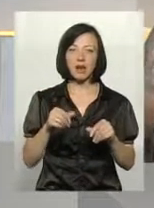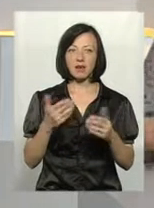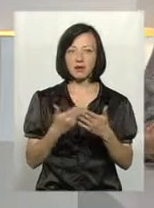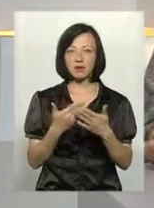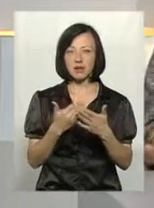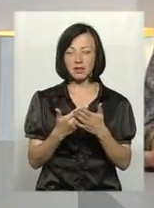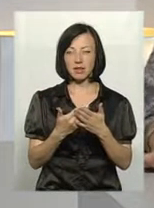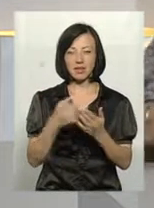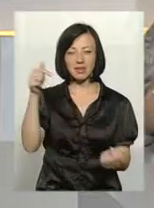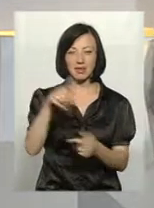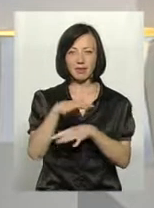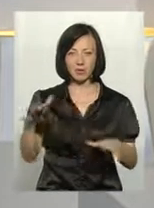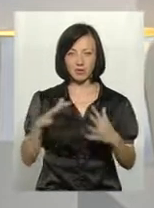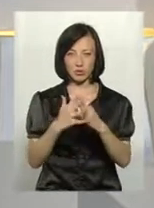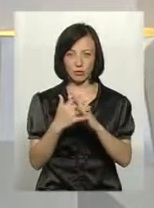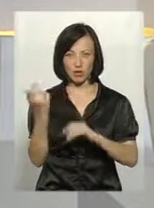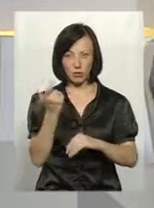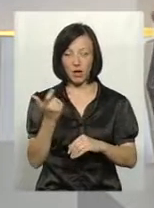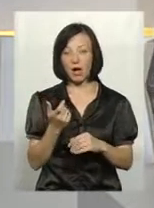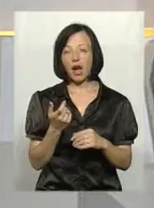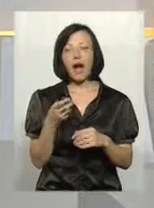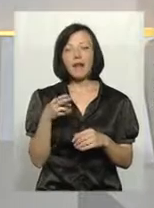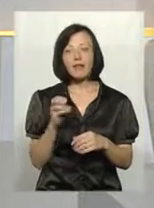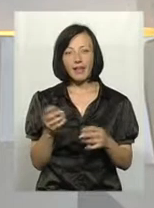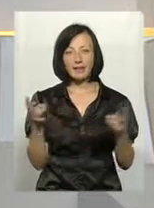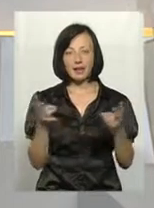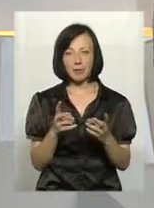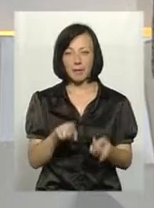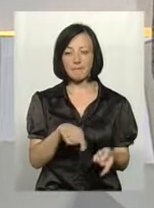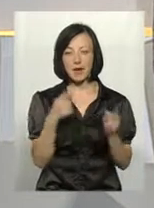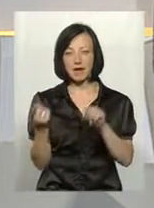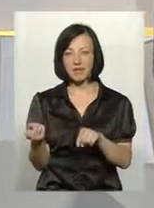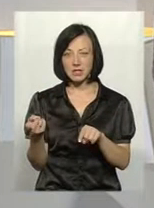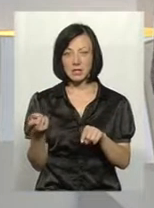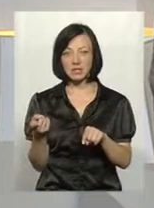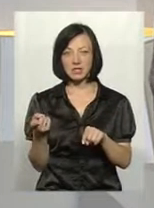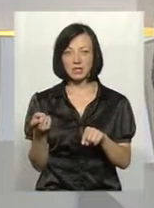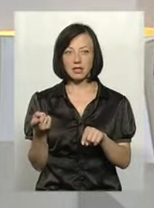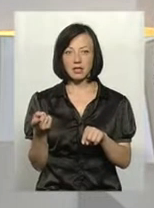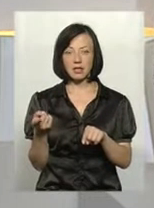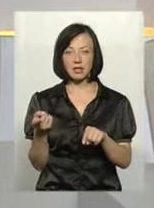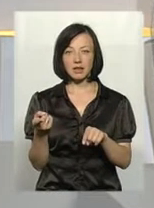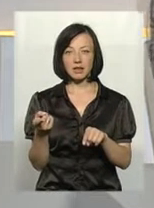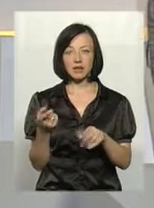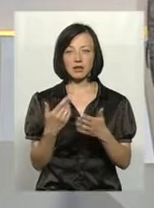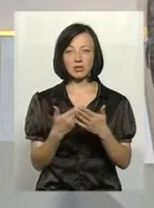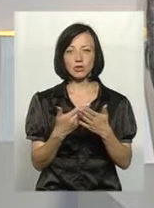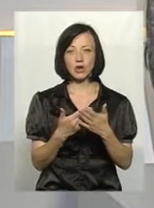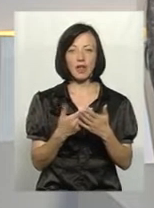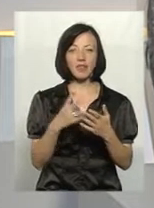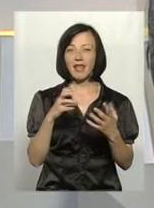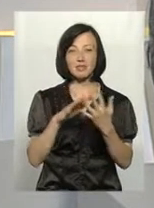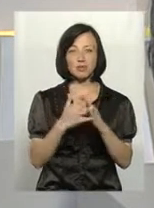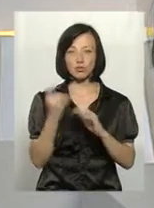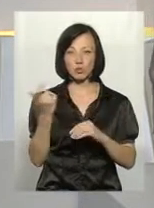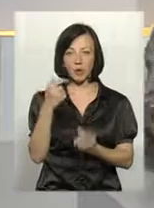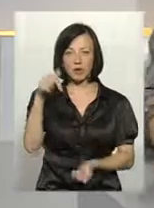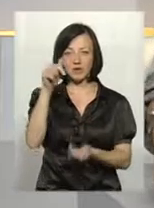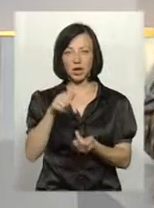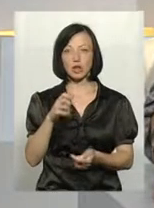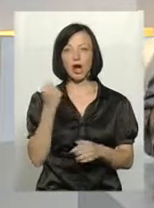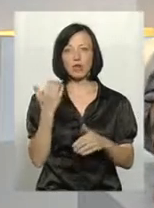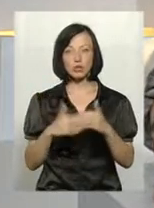там інша, а де землю вже треба перевести з, скажімо, там, з того, що вона вже не сільськогосподарського